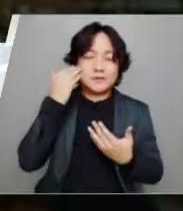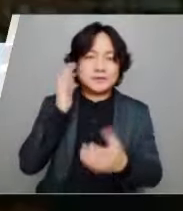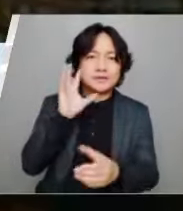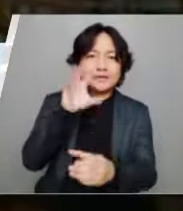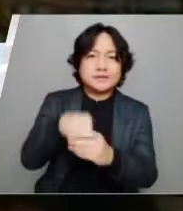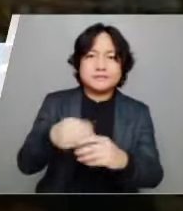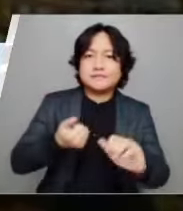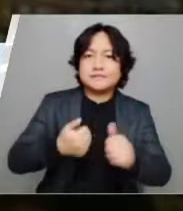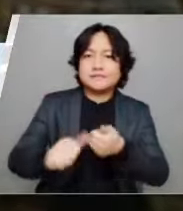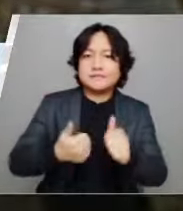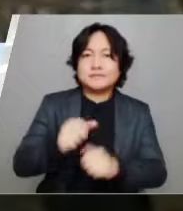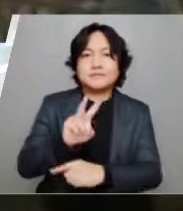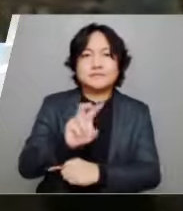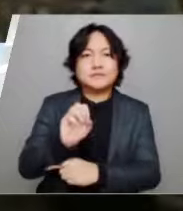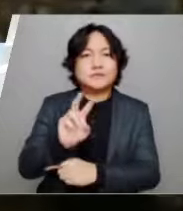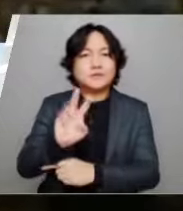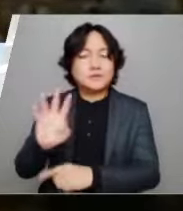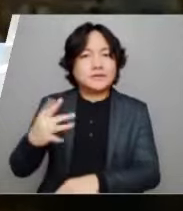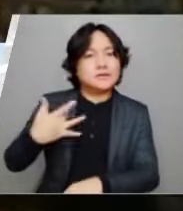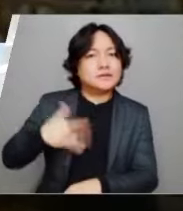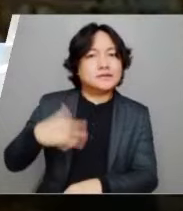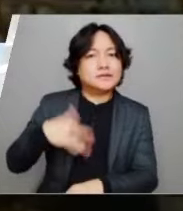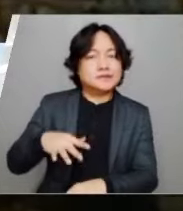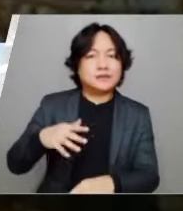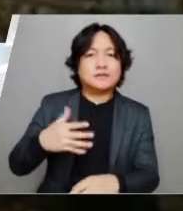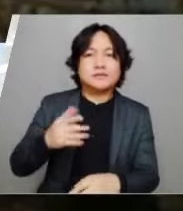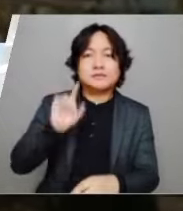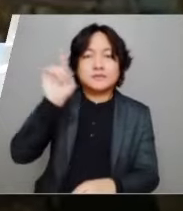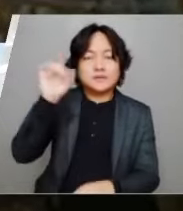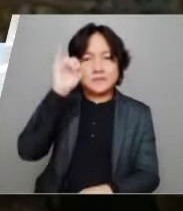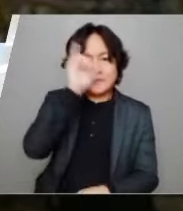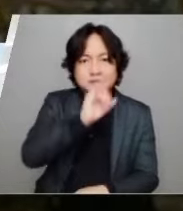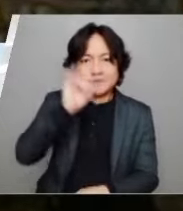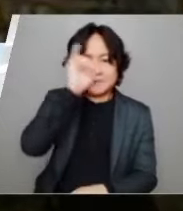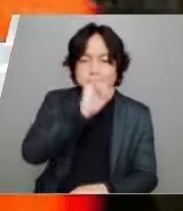2024 Artistic Competition sa Pavia, Iloilo.